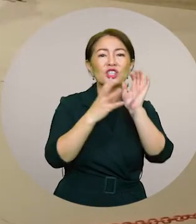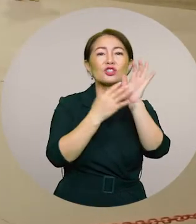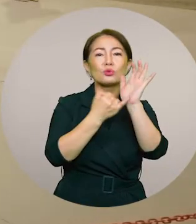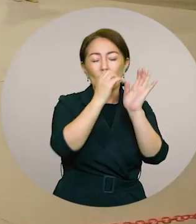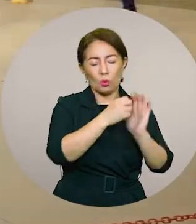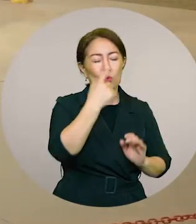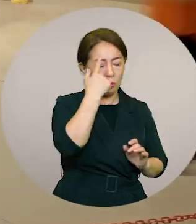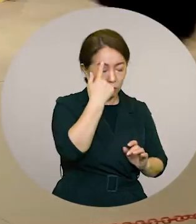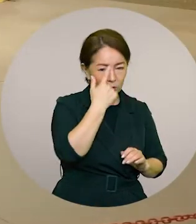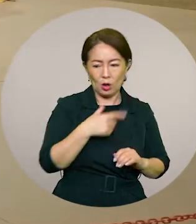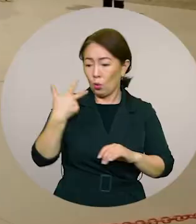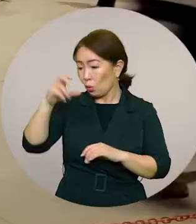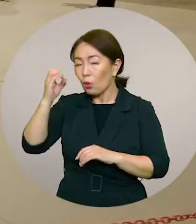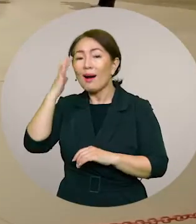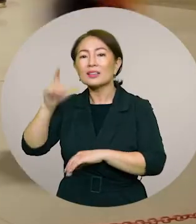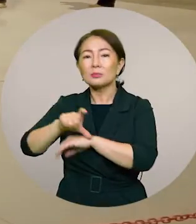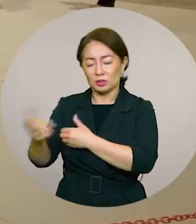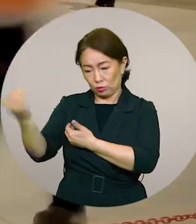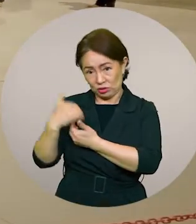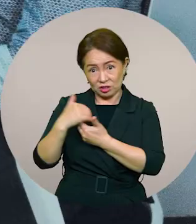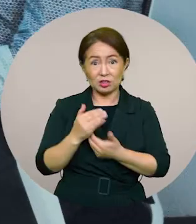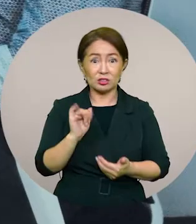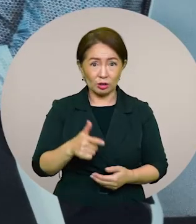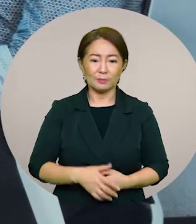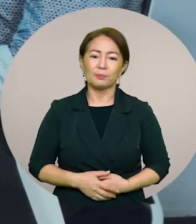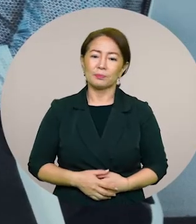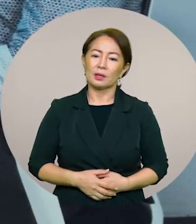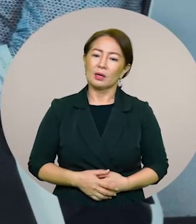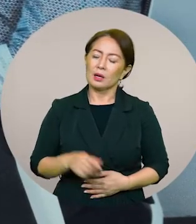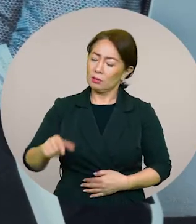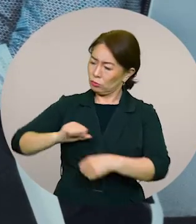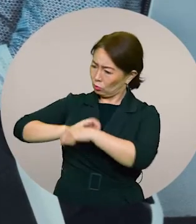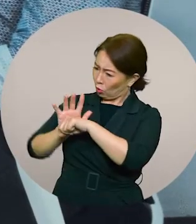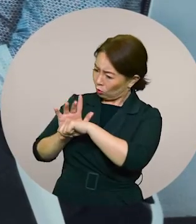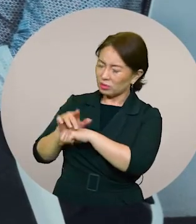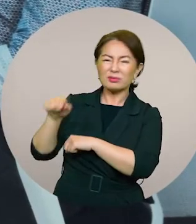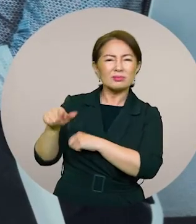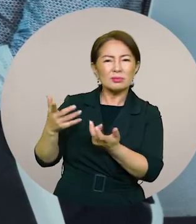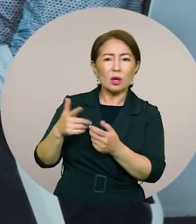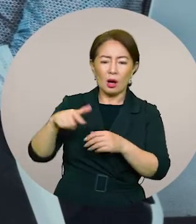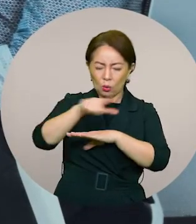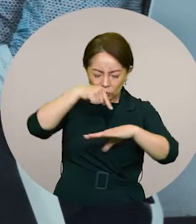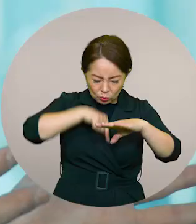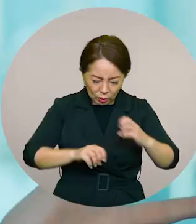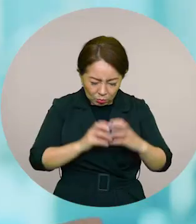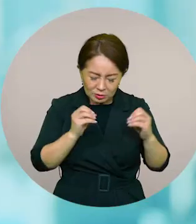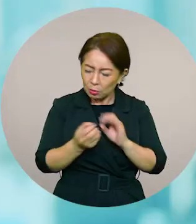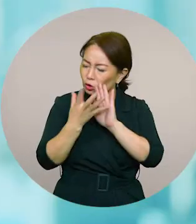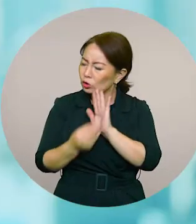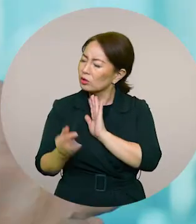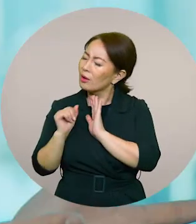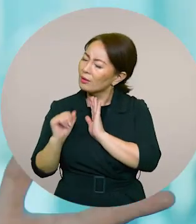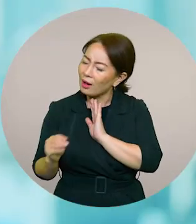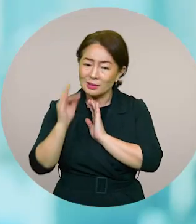монголчууд, 3%-ийг гадаадын мэрэгжилтнүүд бүрдүүлж байна. Ковид гүний уурхайн бүтээн байгуулалтанд яаж нөлөөлөв? Гадны